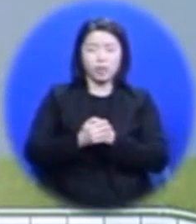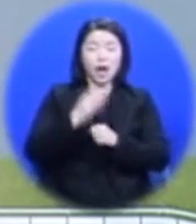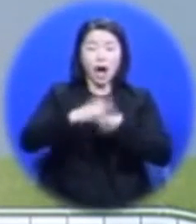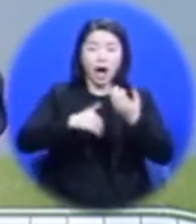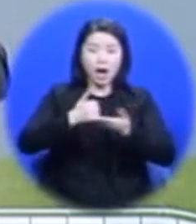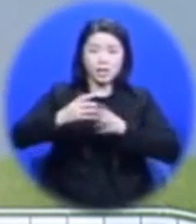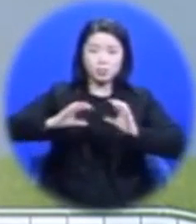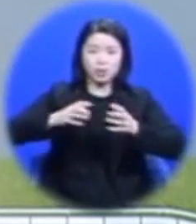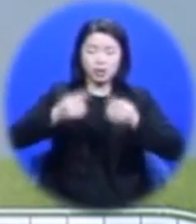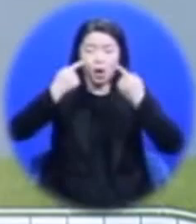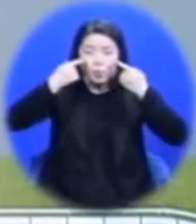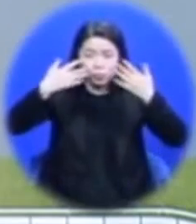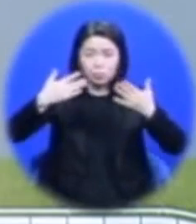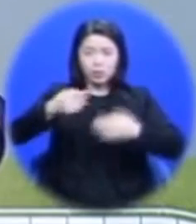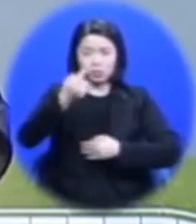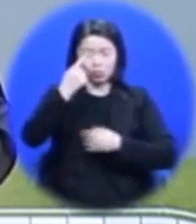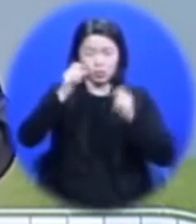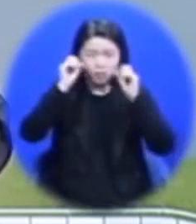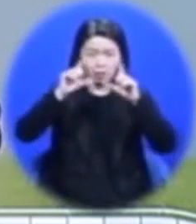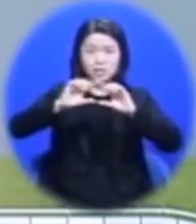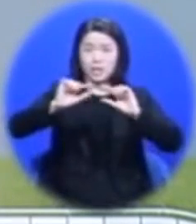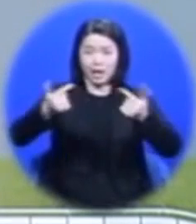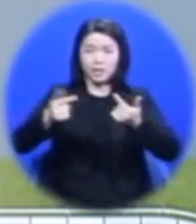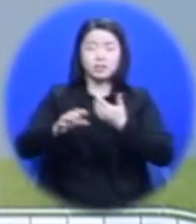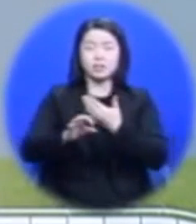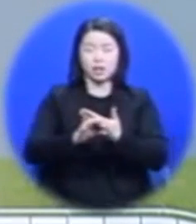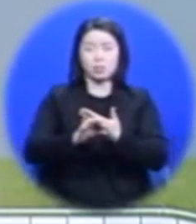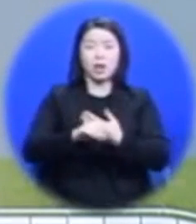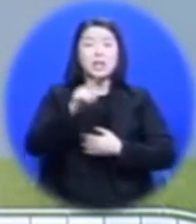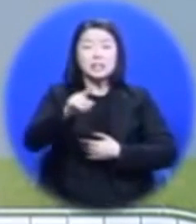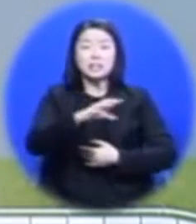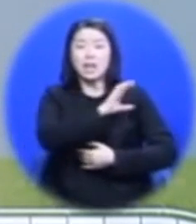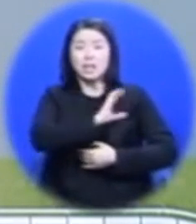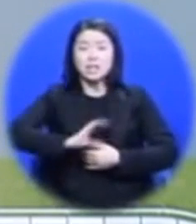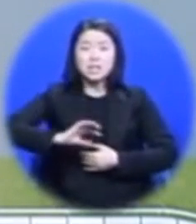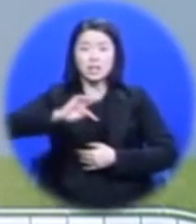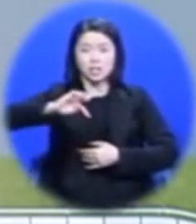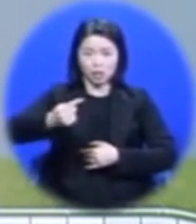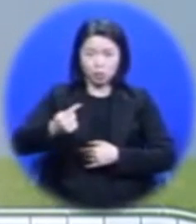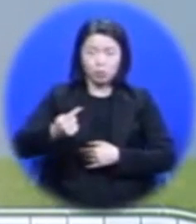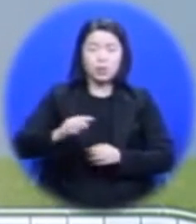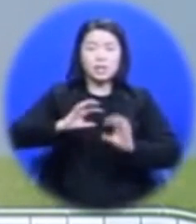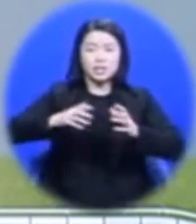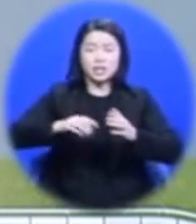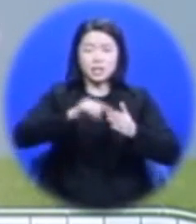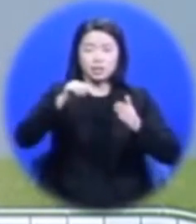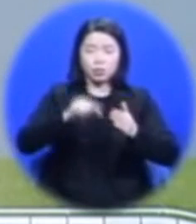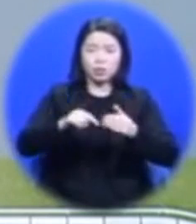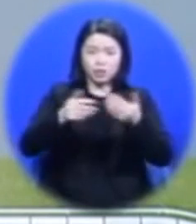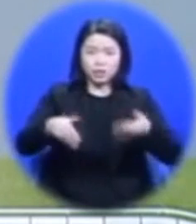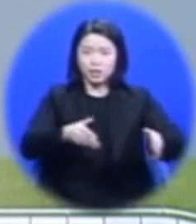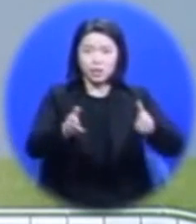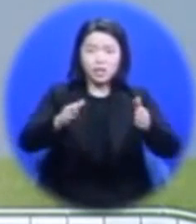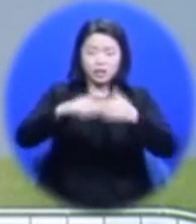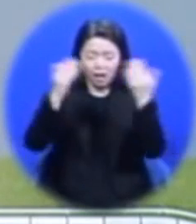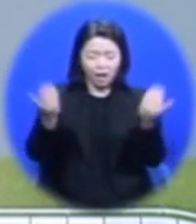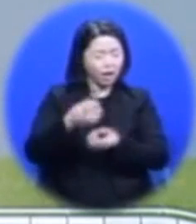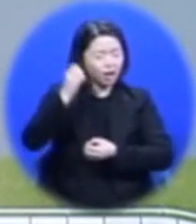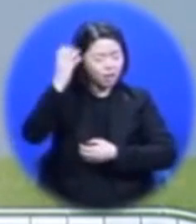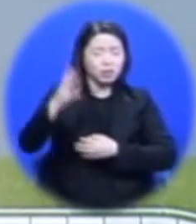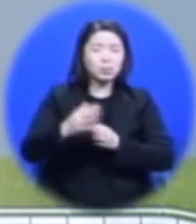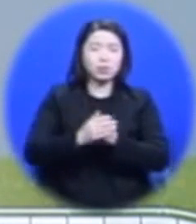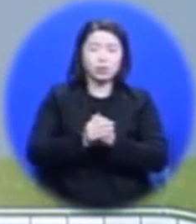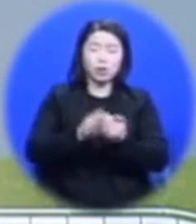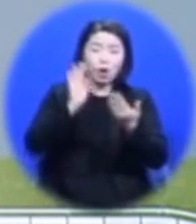나라가 분명하게 눈이 열리지 않은 사람은 그가 크리스천이라 할지라도 세상 사는데 길 다 잃어버립니다.